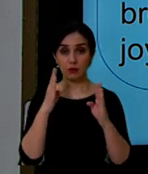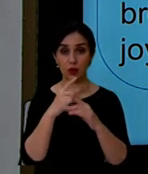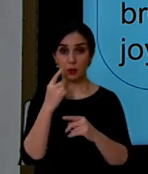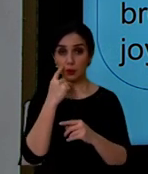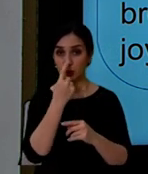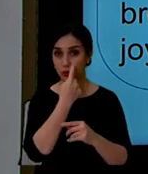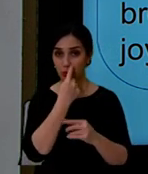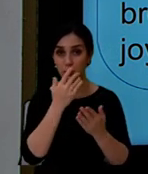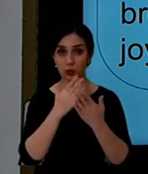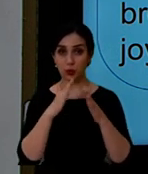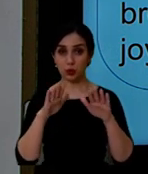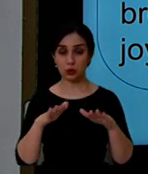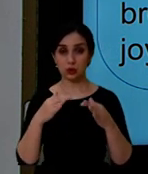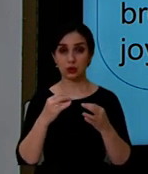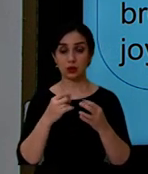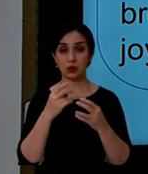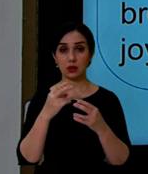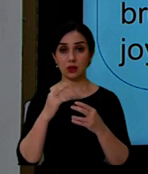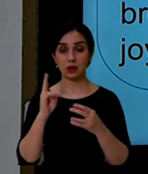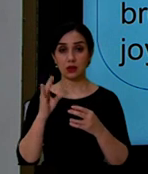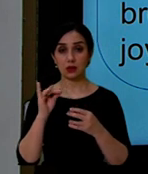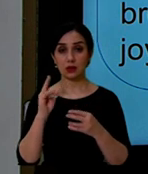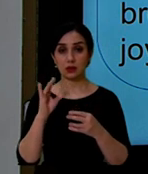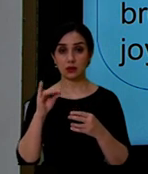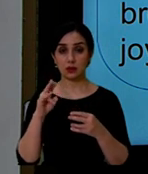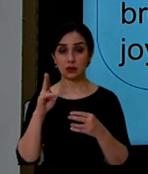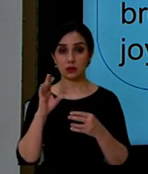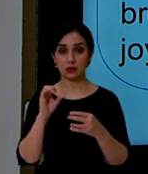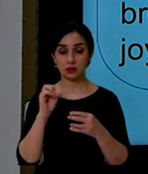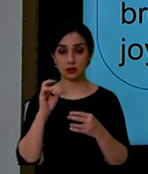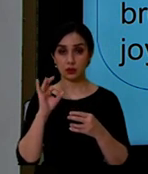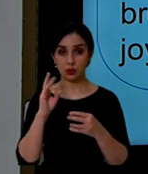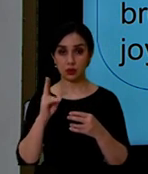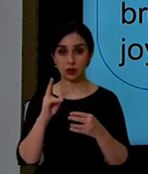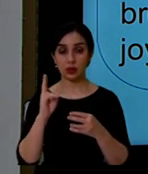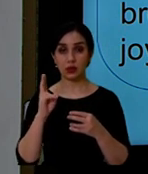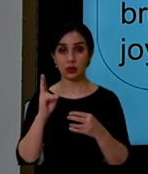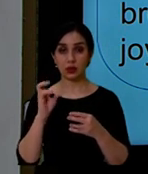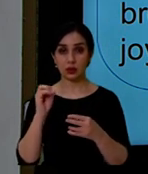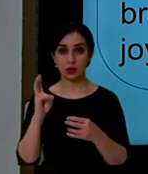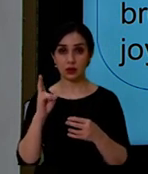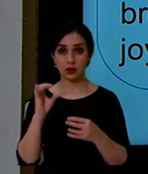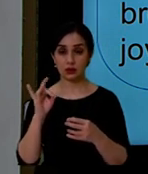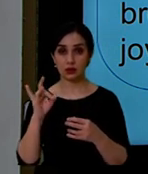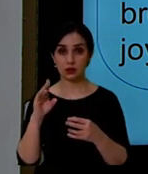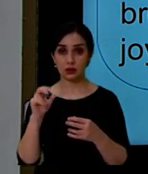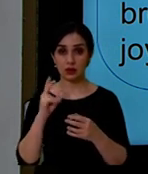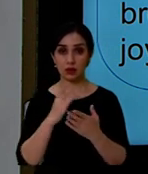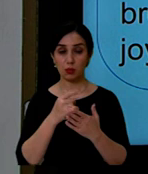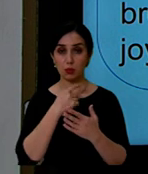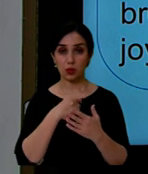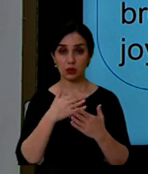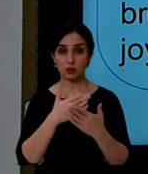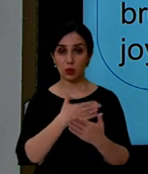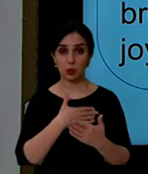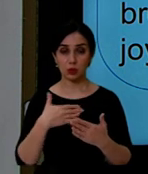burun bo'shlig'i, hiqildoq, kekirdak, bronxlar orqali